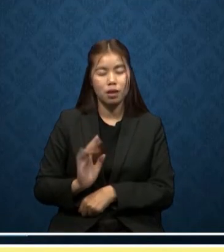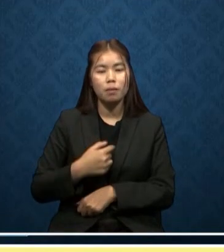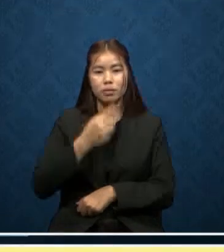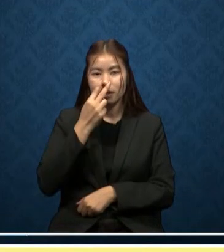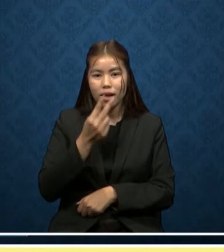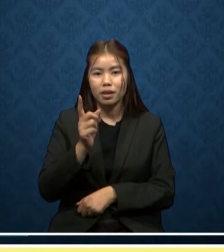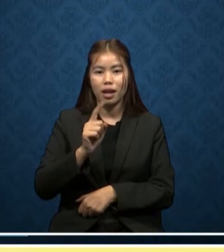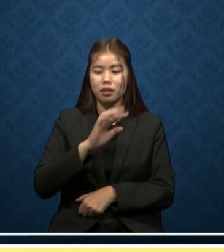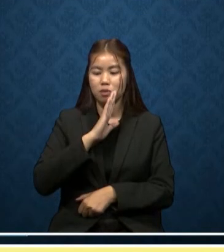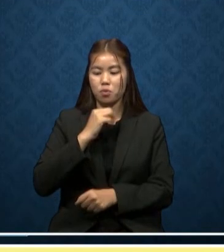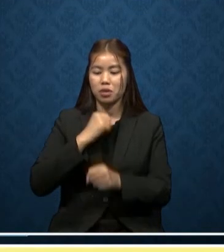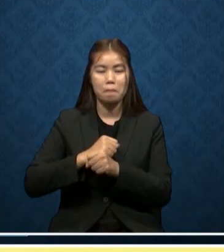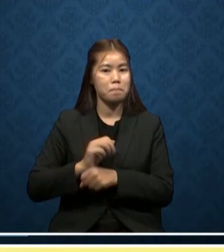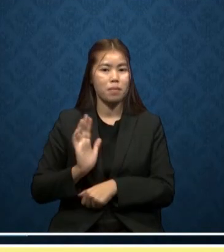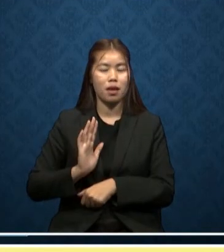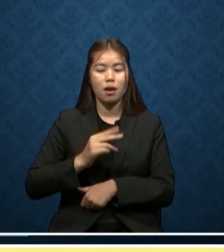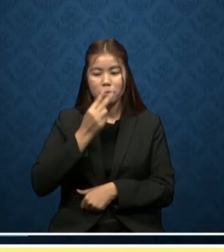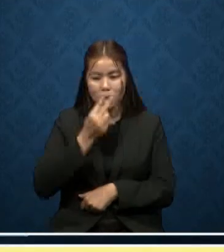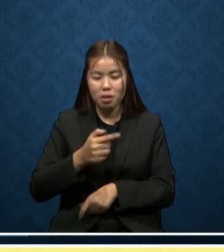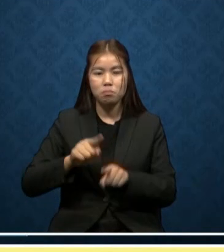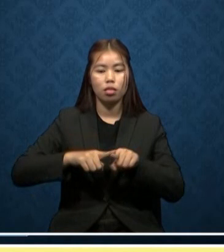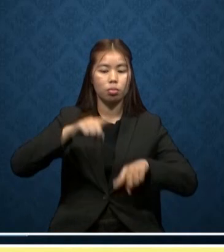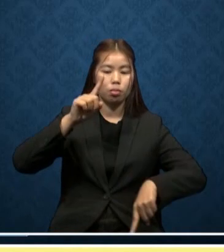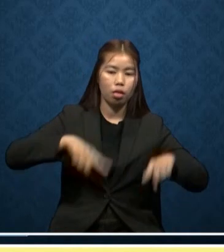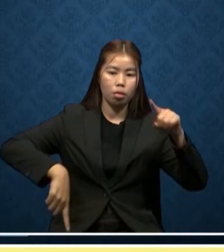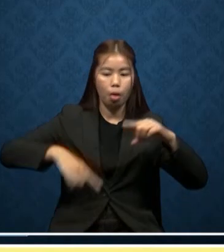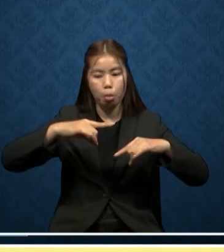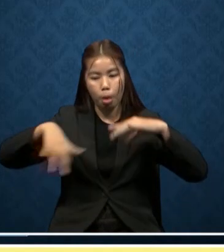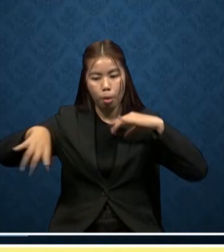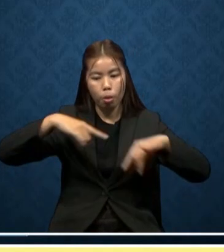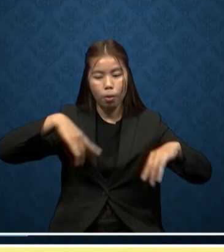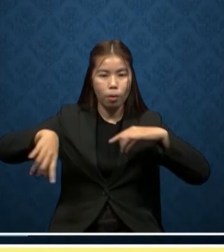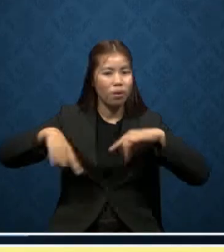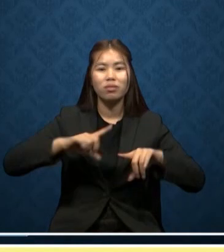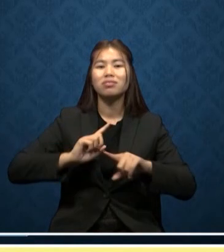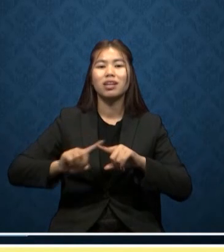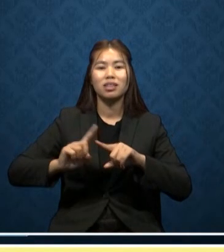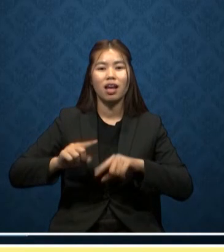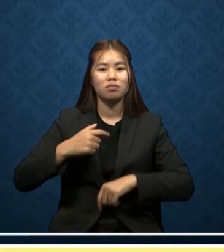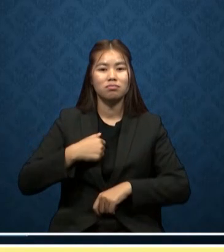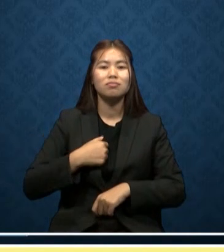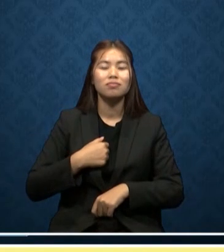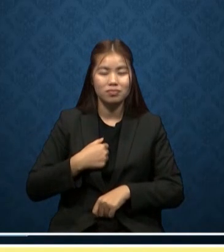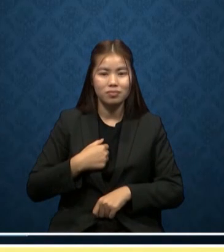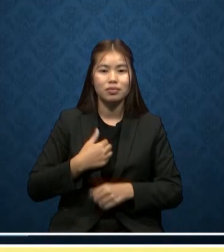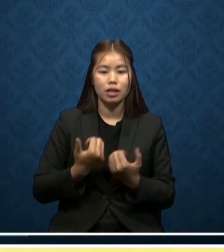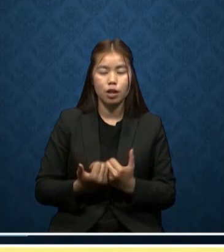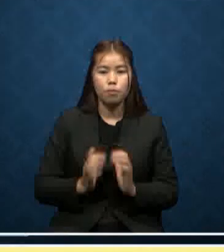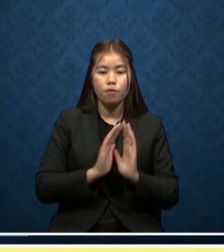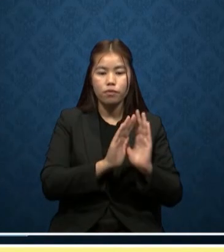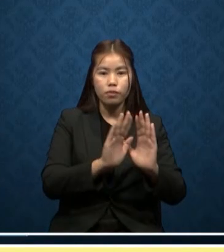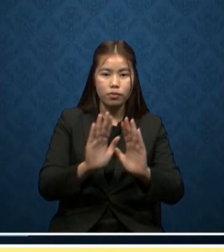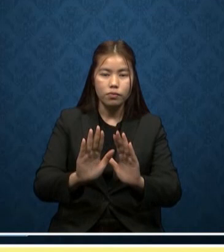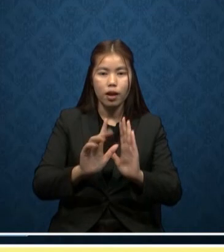ที่เกิดขึ้นคือการต่างคนต่างทำเรื่องนี้ผมกราบเรียนท่านเลขาเลขาธิการสภา